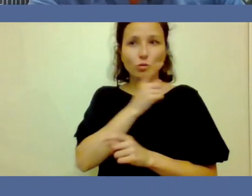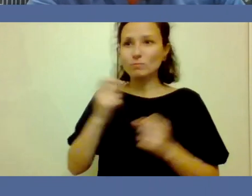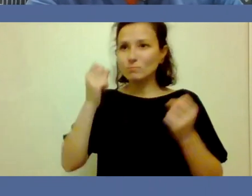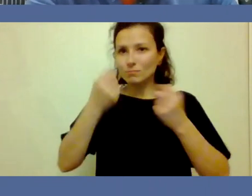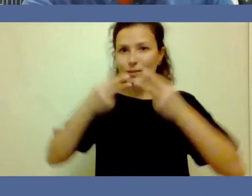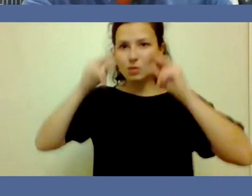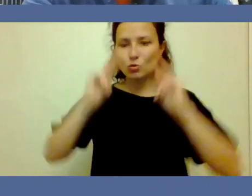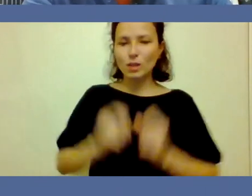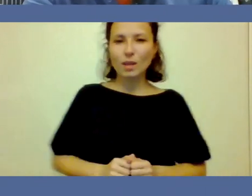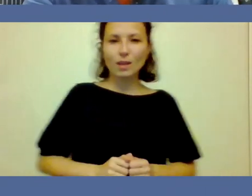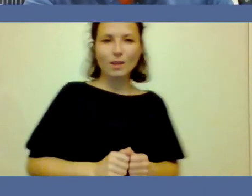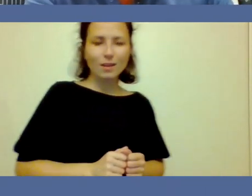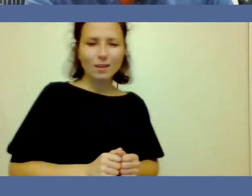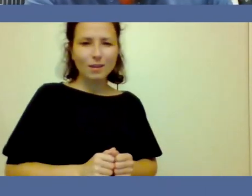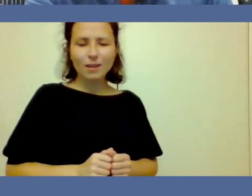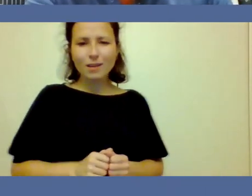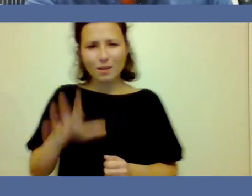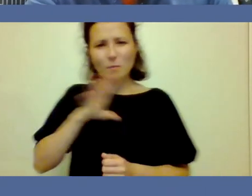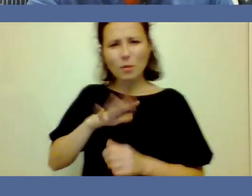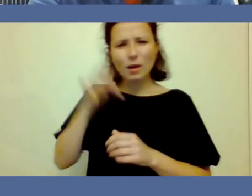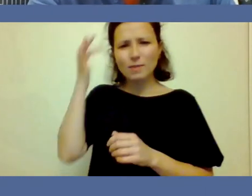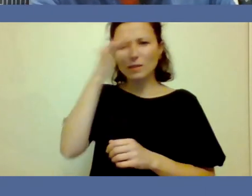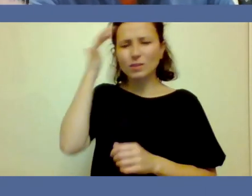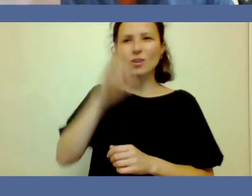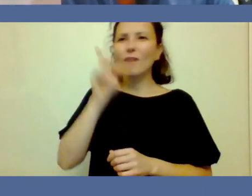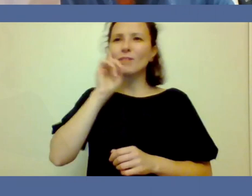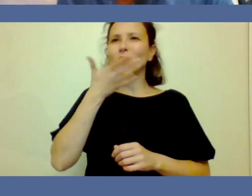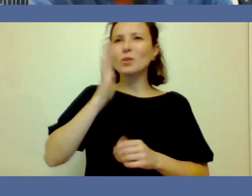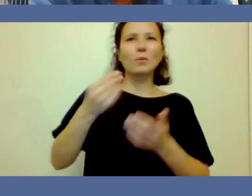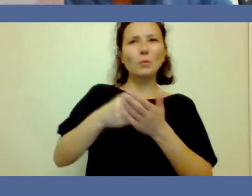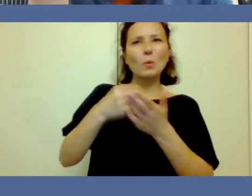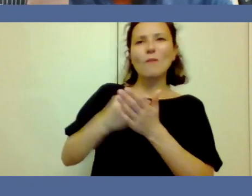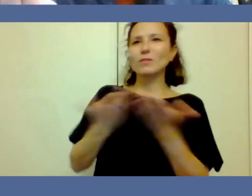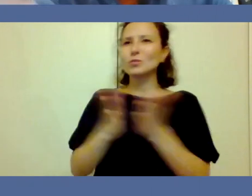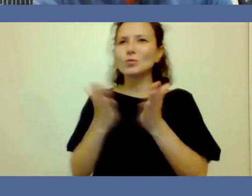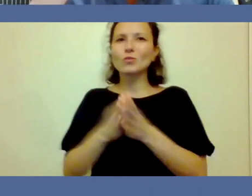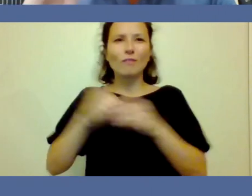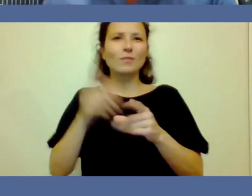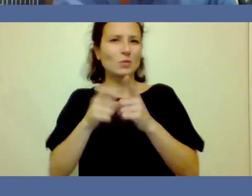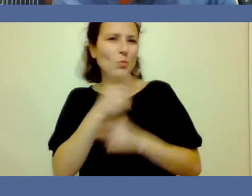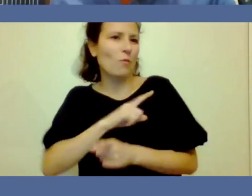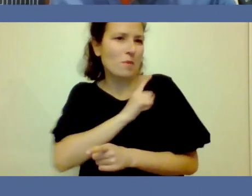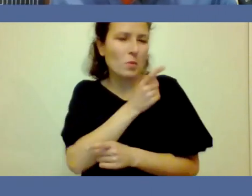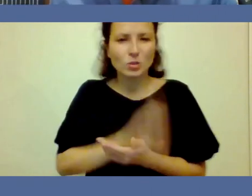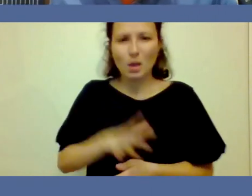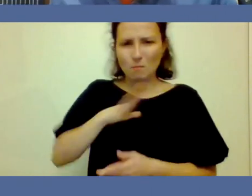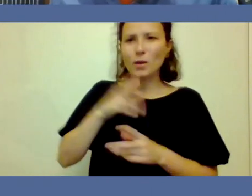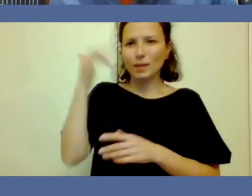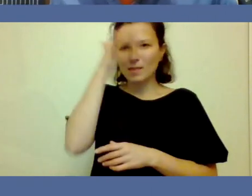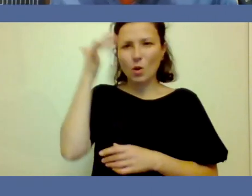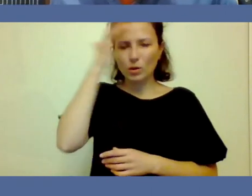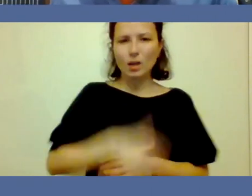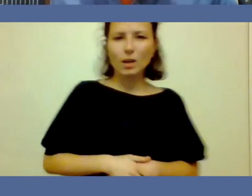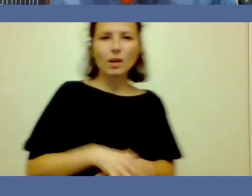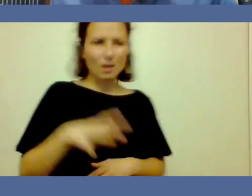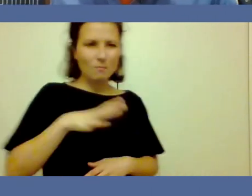Najbardziej było. Faceci nie chcieli tego czytać, tak? Była taka teoria, że faceci nie będą kupować książki, w którym jest słowo miłość w tytule. Tak, była